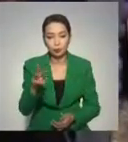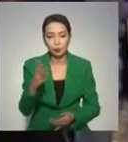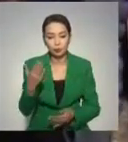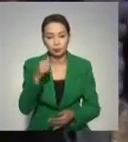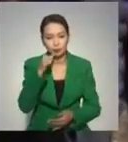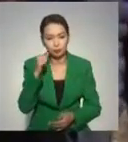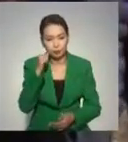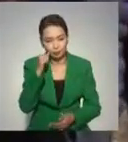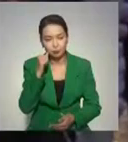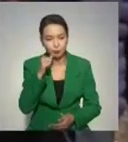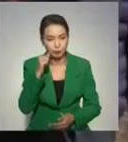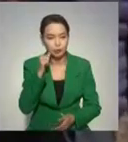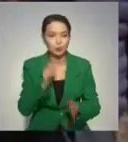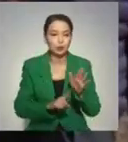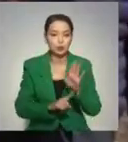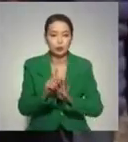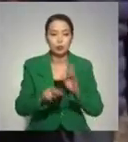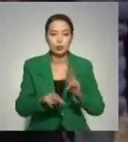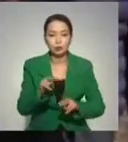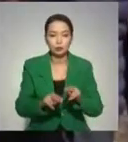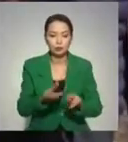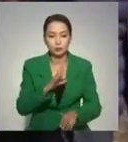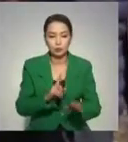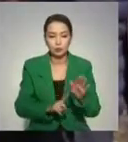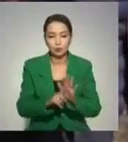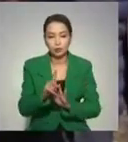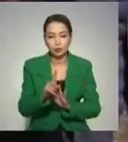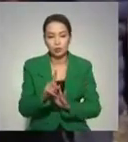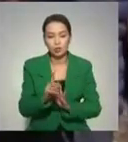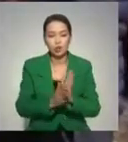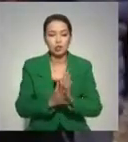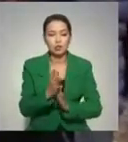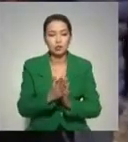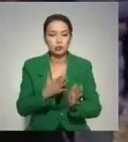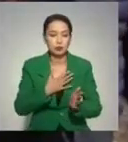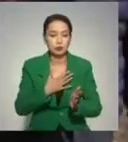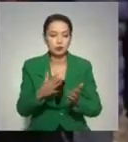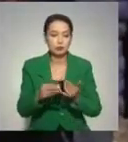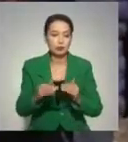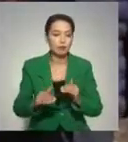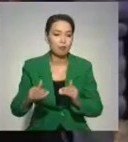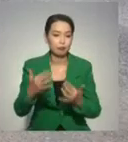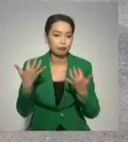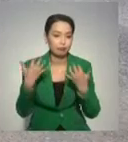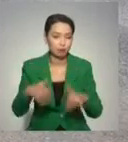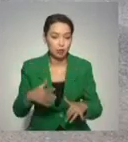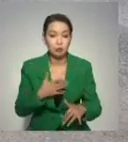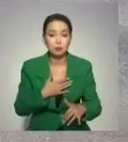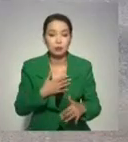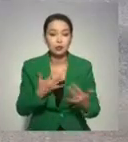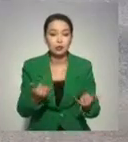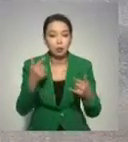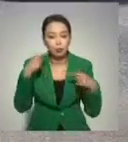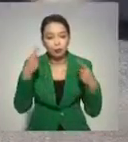ма, я былтыр бастады стройкасын жайлауды алып қойды. Қазір бізде мал жаятын жер жоқ. Ал